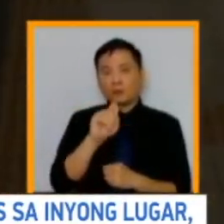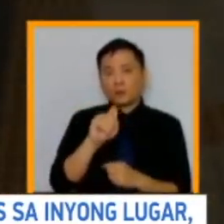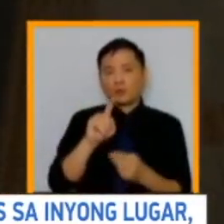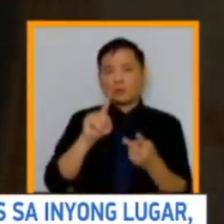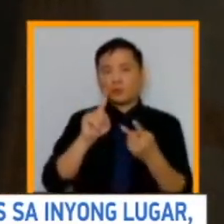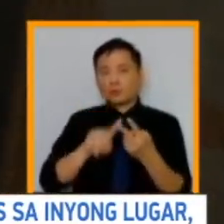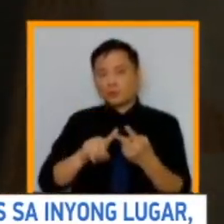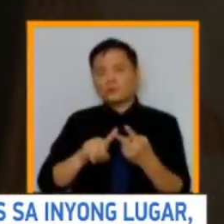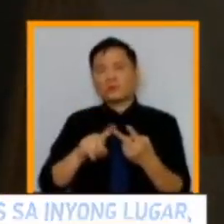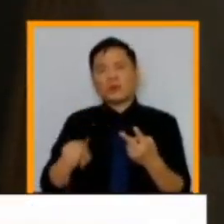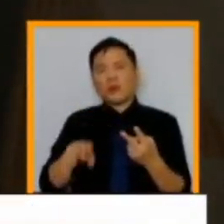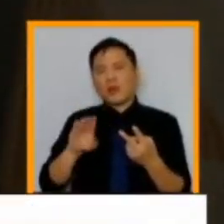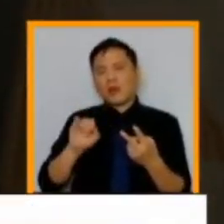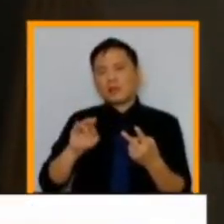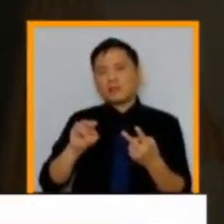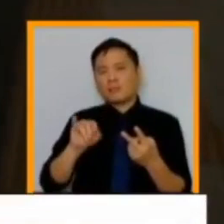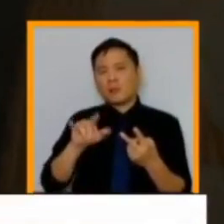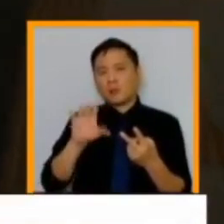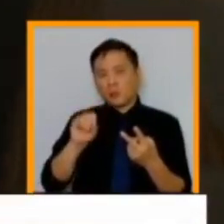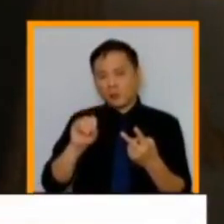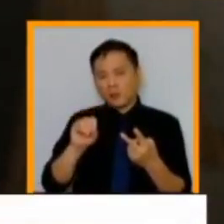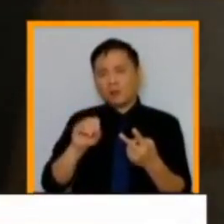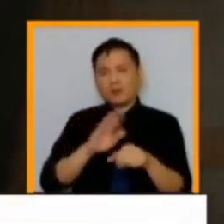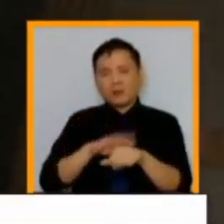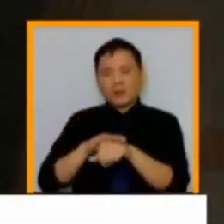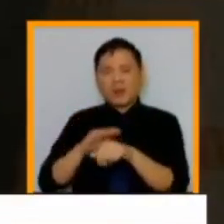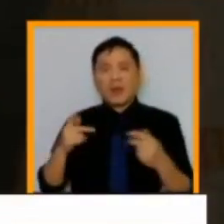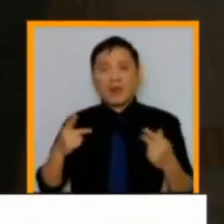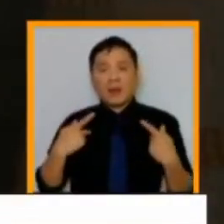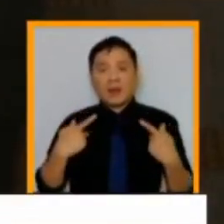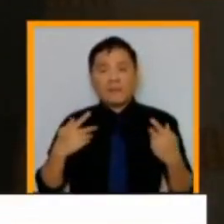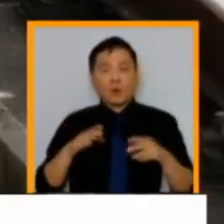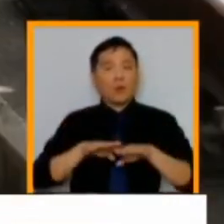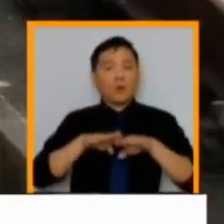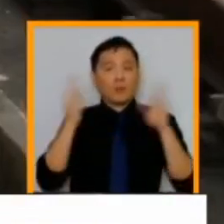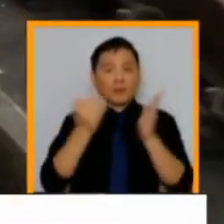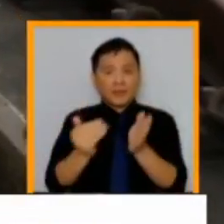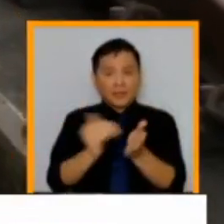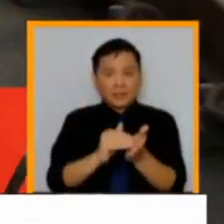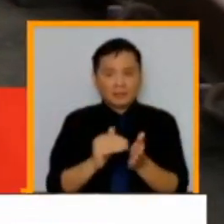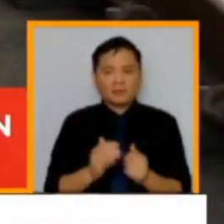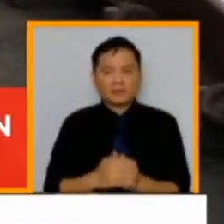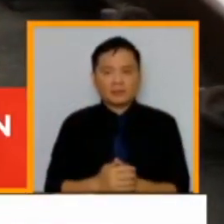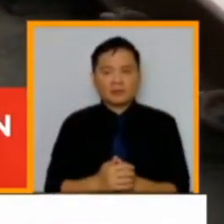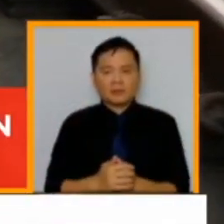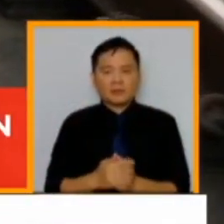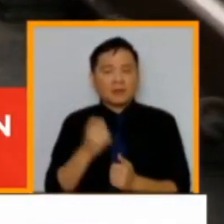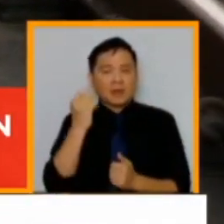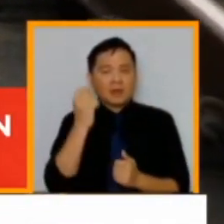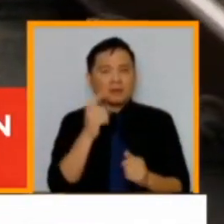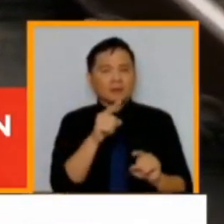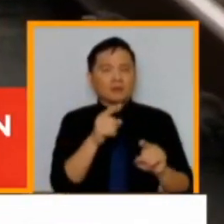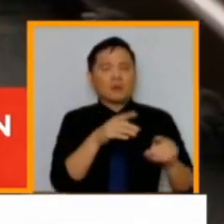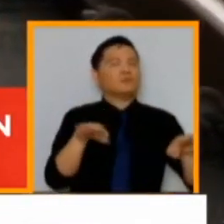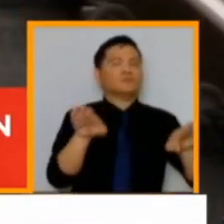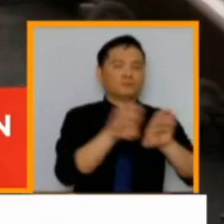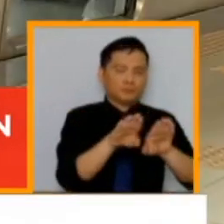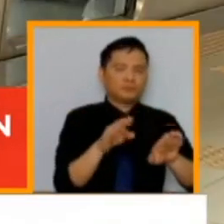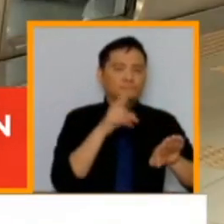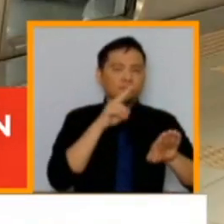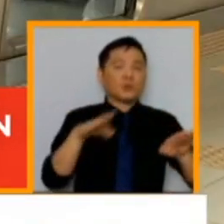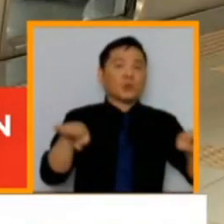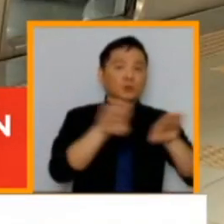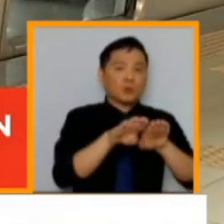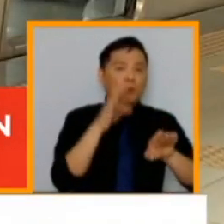tweet, pansamantalang naantala ang pagbubukas ng operasyon ng LRT2 dahil sa naramdamang lindol. Ininspeksyon ng kanilang engineering at maintenance team